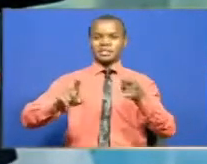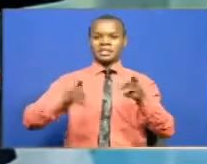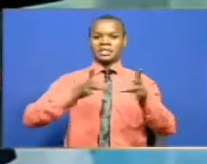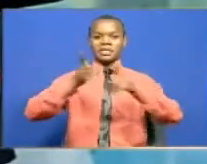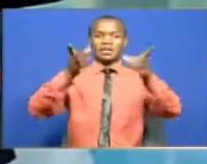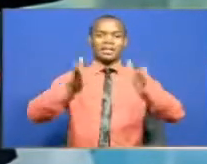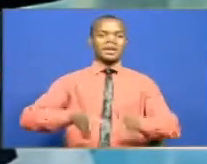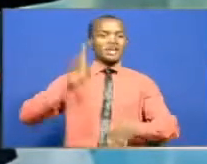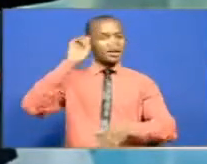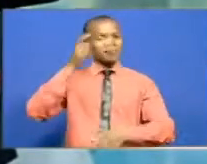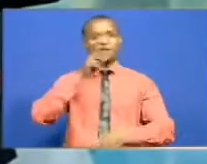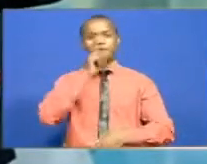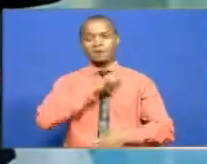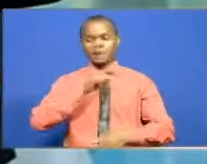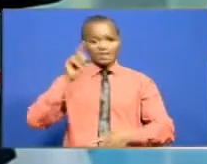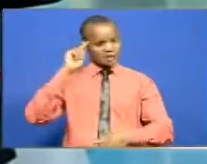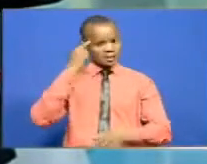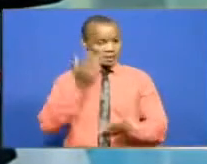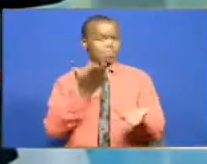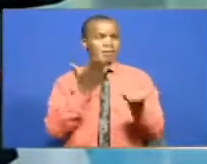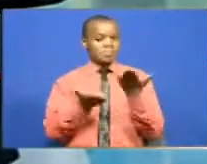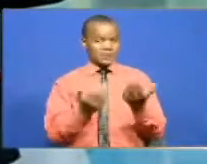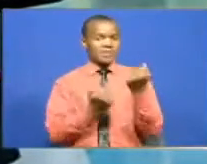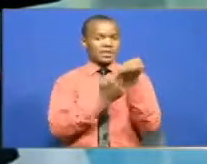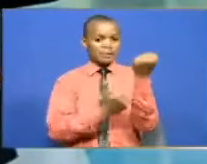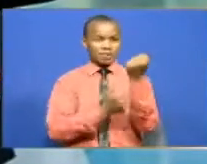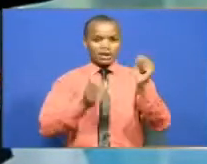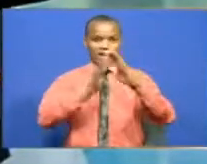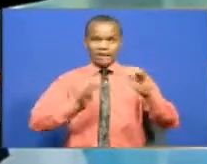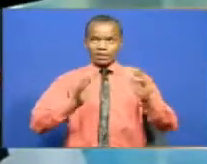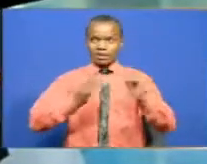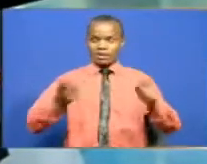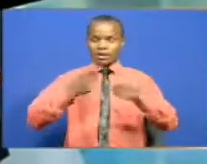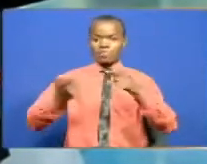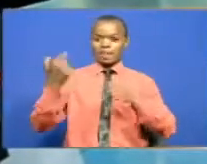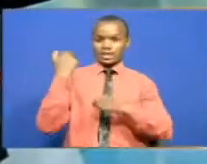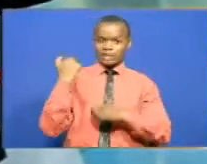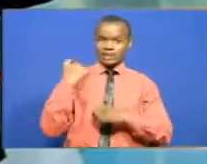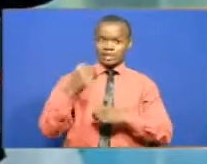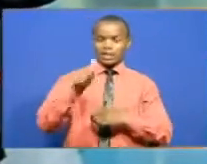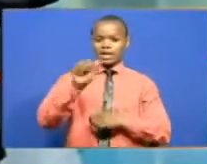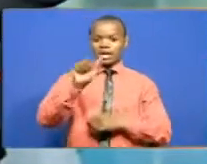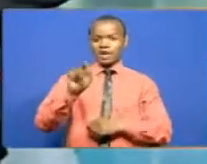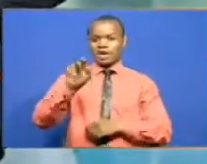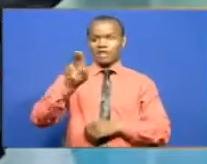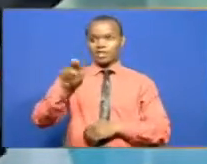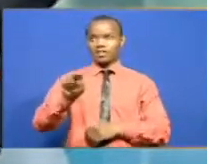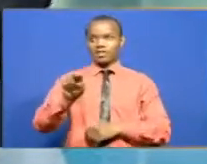ikisomwa. Nafikiri yeye ni wa Arsenal lakini ni kwamba jana ililimwa na Aston Villa magoli.